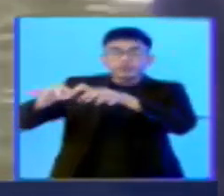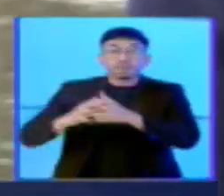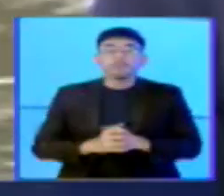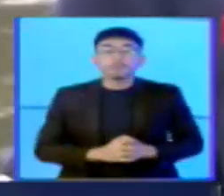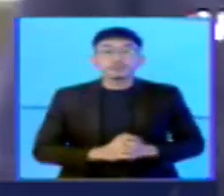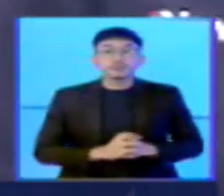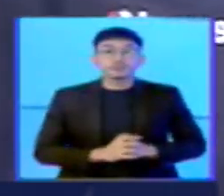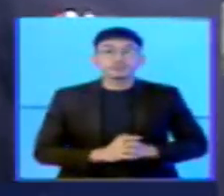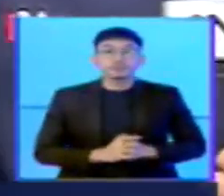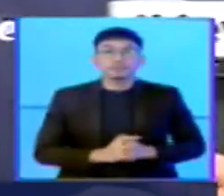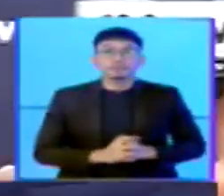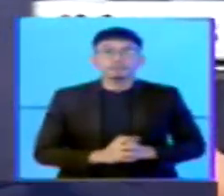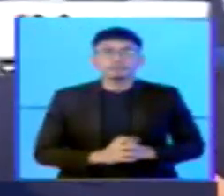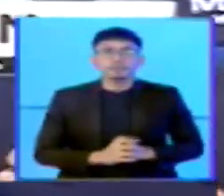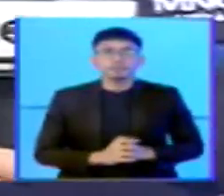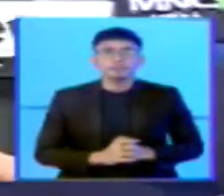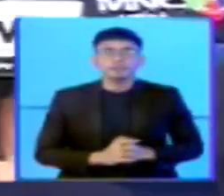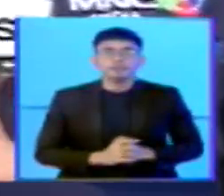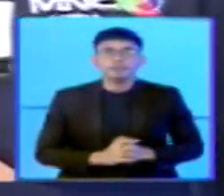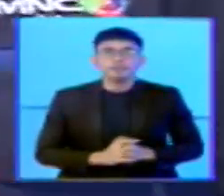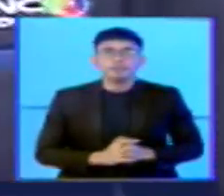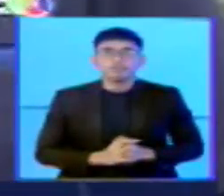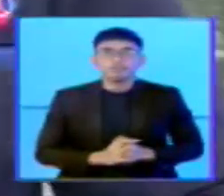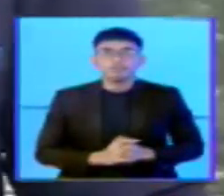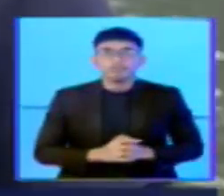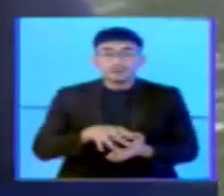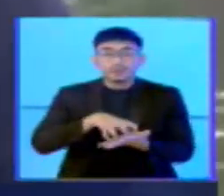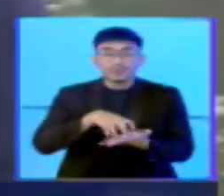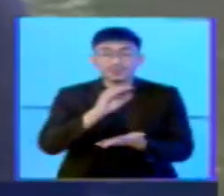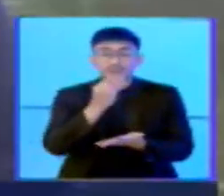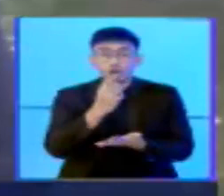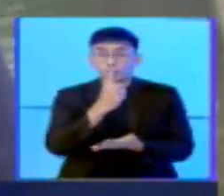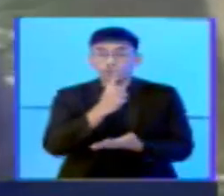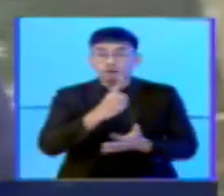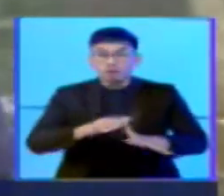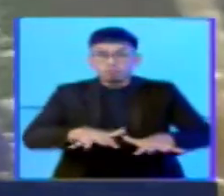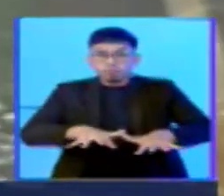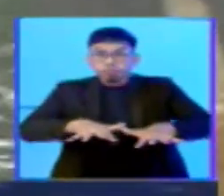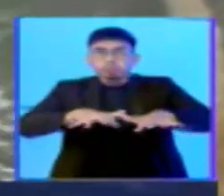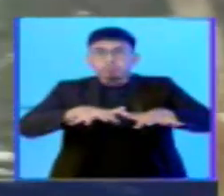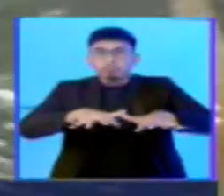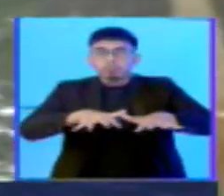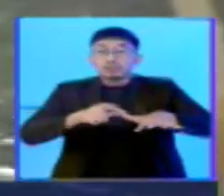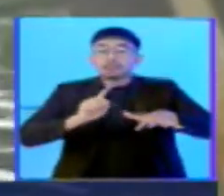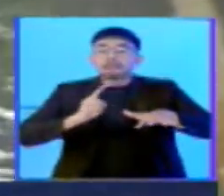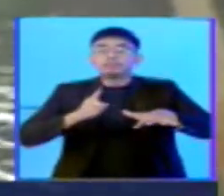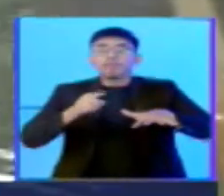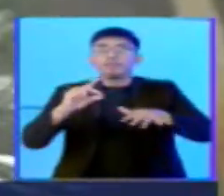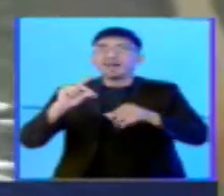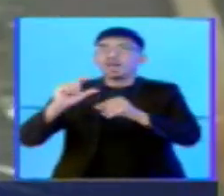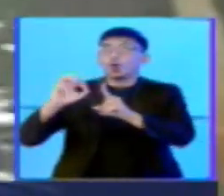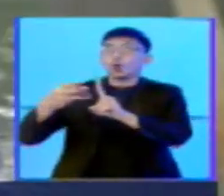sejumlah wilayah pesisir Jakarta Utara terendam banjir banjir ini diakibatkan oleh aerob atau